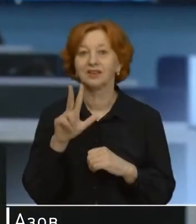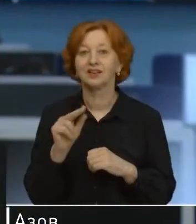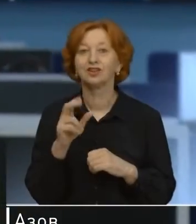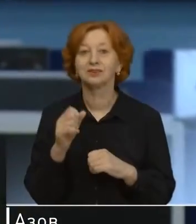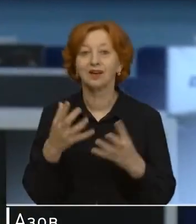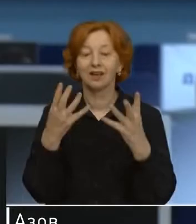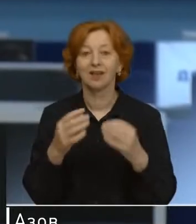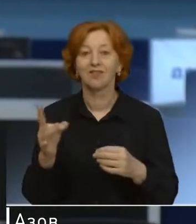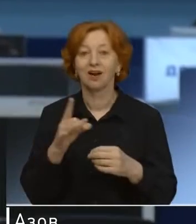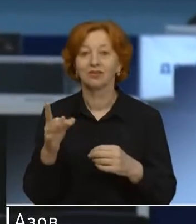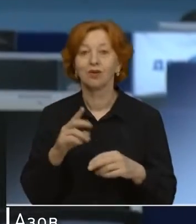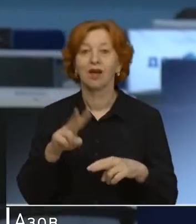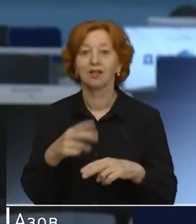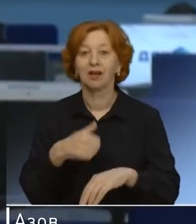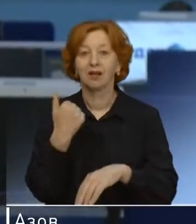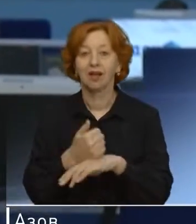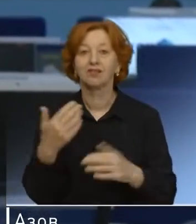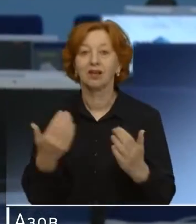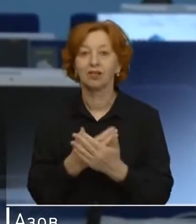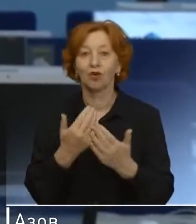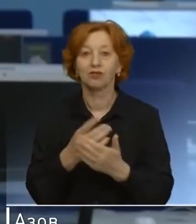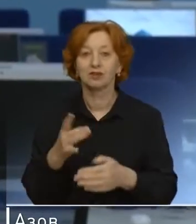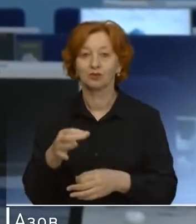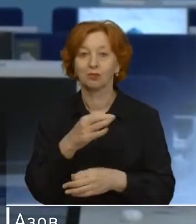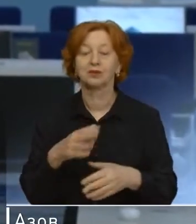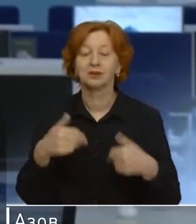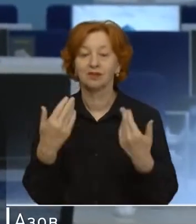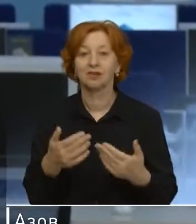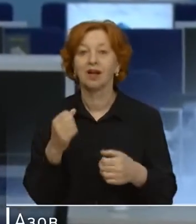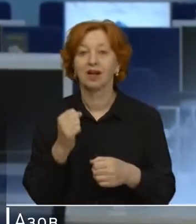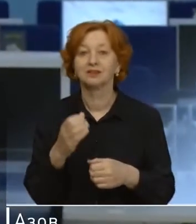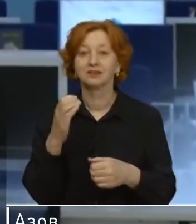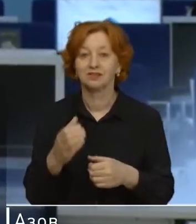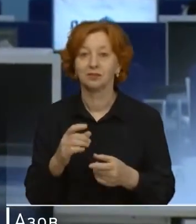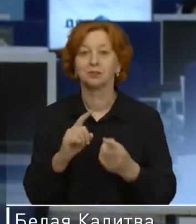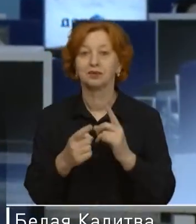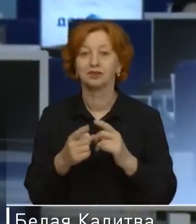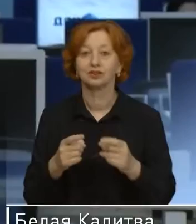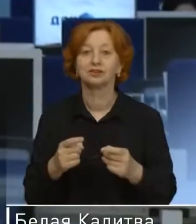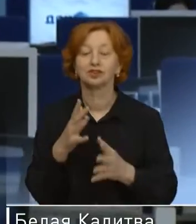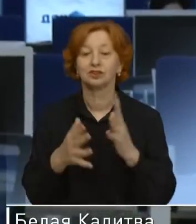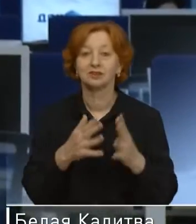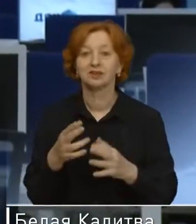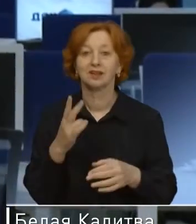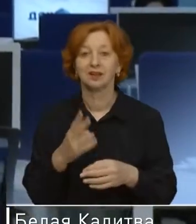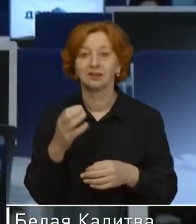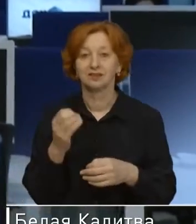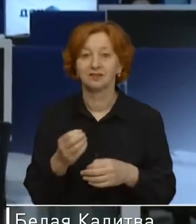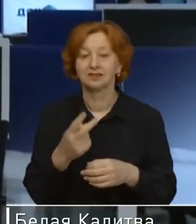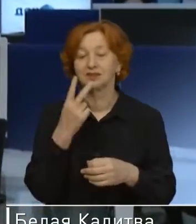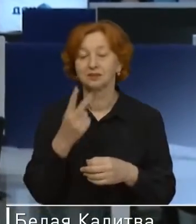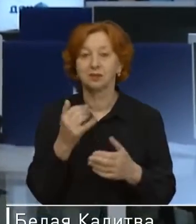3 часа дня в Ростове-на-Дону. Это главные новости Донского региона. Здравствуйте, в студии Ася Скрынникова. Перевод на русский жестовый язык